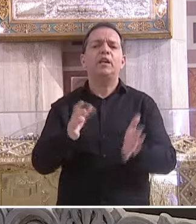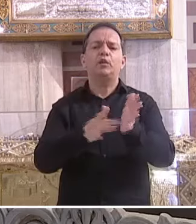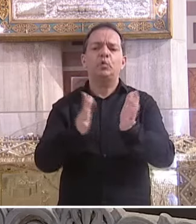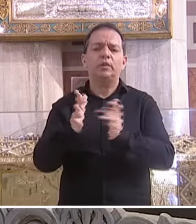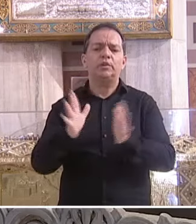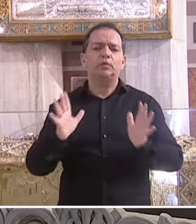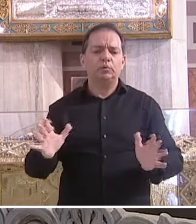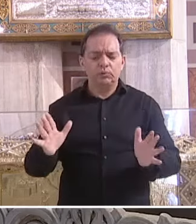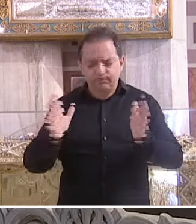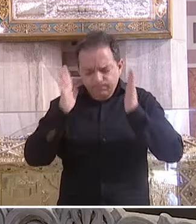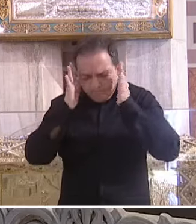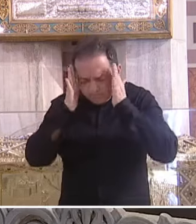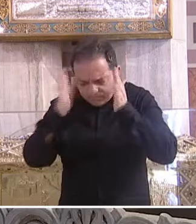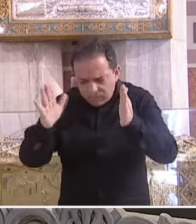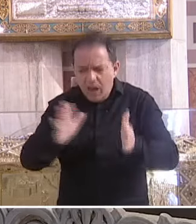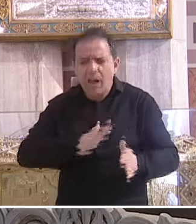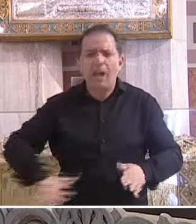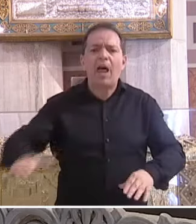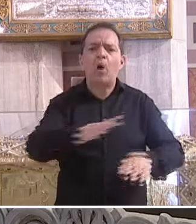τον λαό του Θεού.